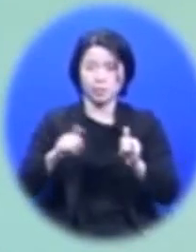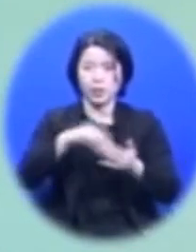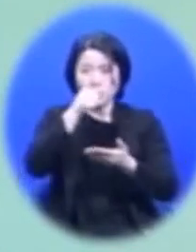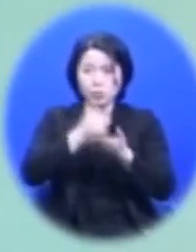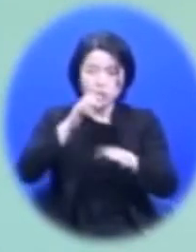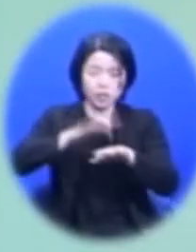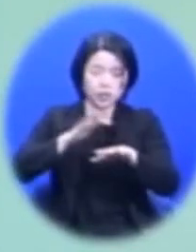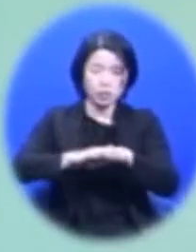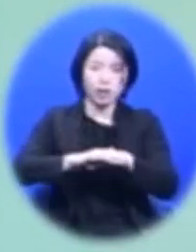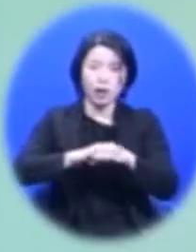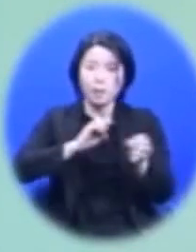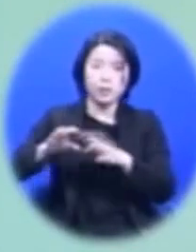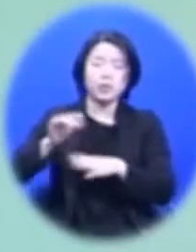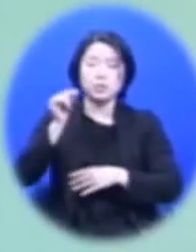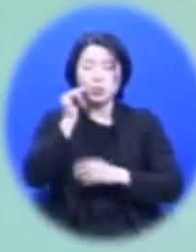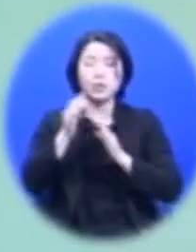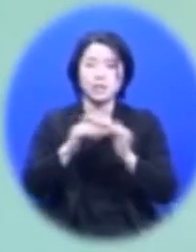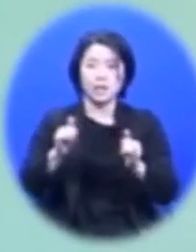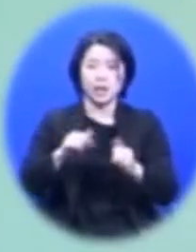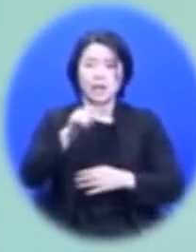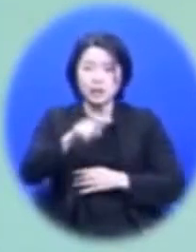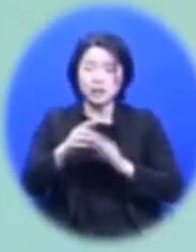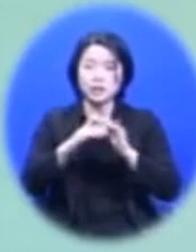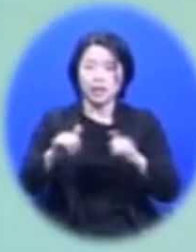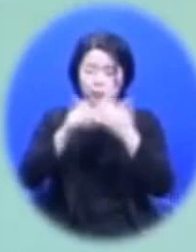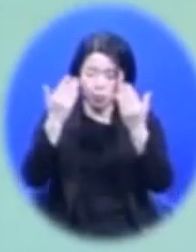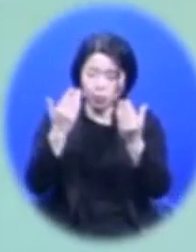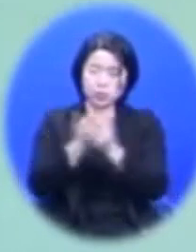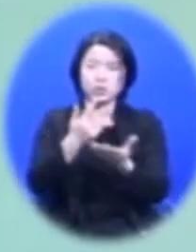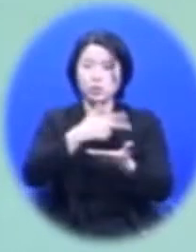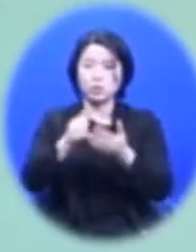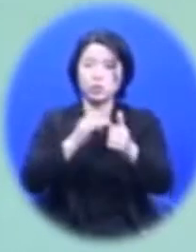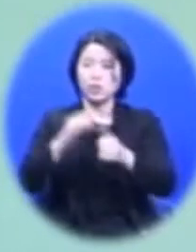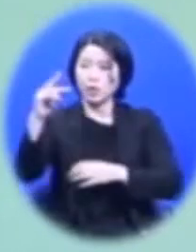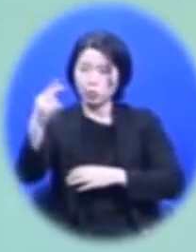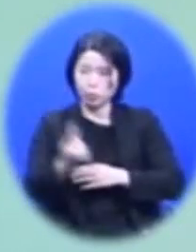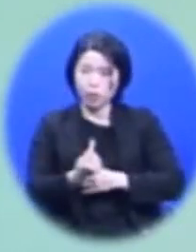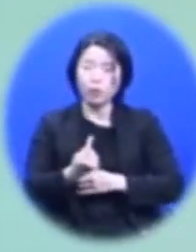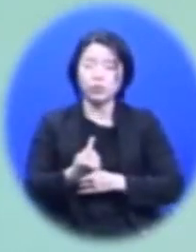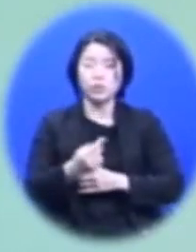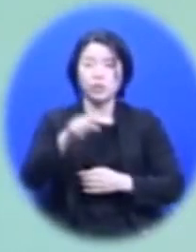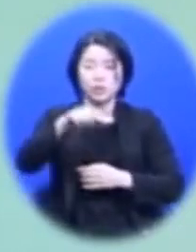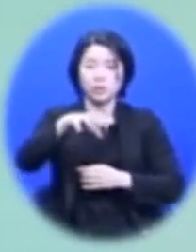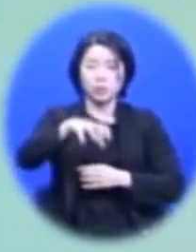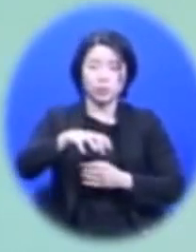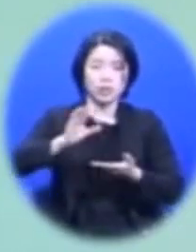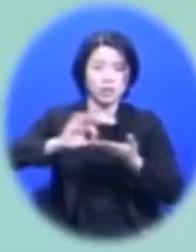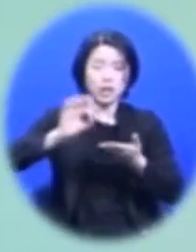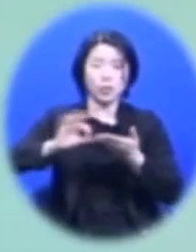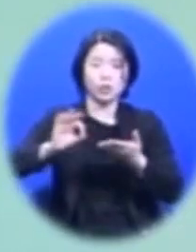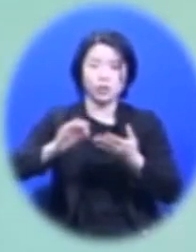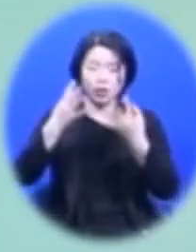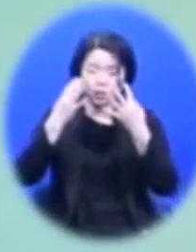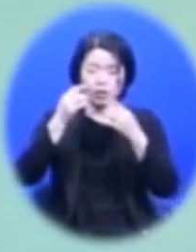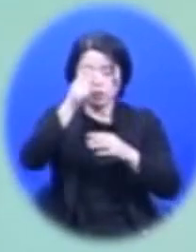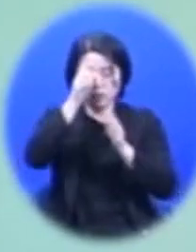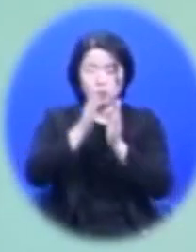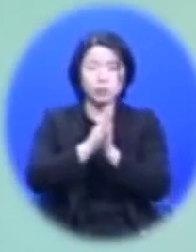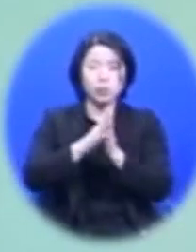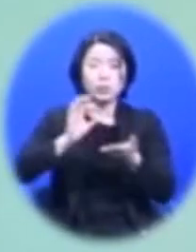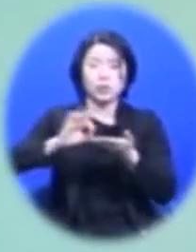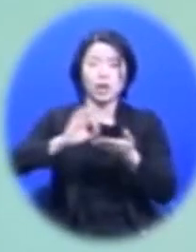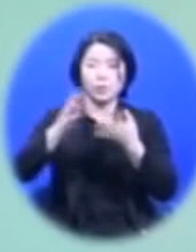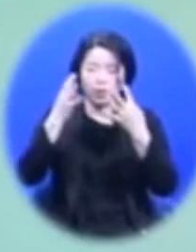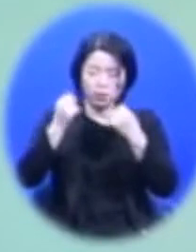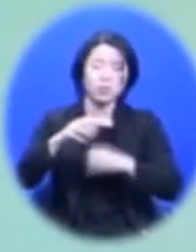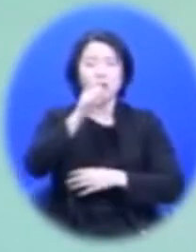사람, 그 사람이 주님께 온전히 돌아오게 해달라고 기도하는 데 쓰면 얼마나 좋겠어요? 요한